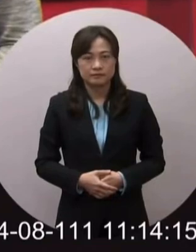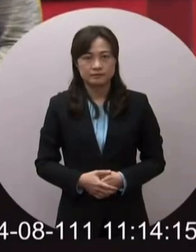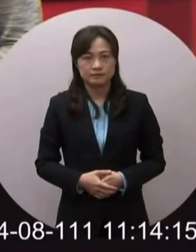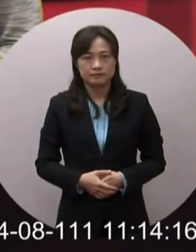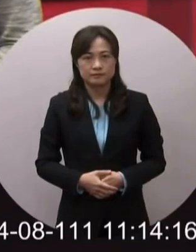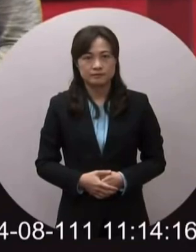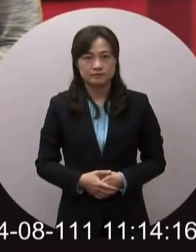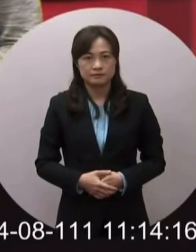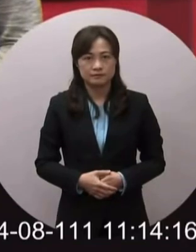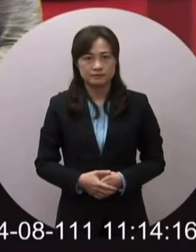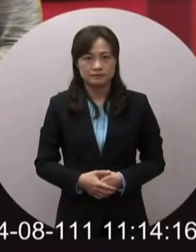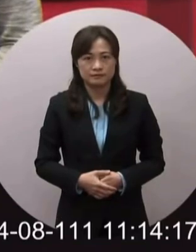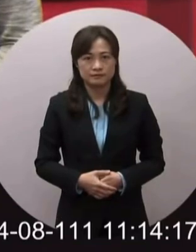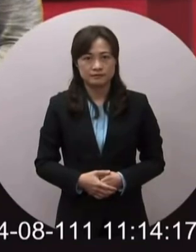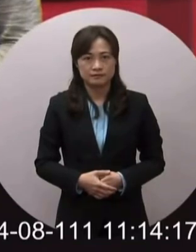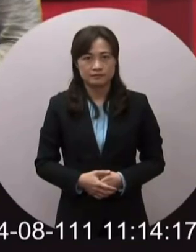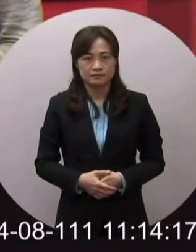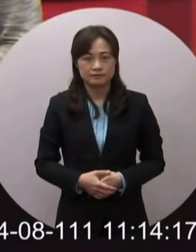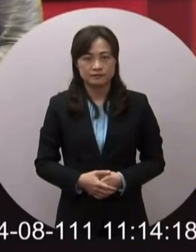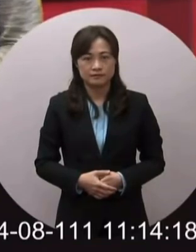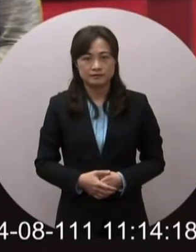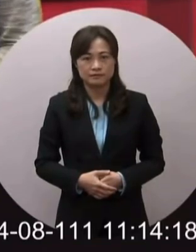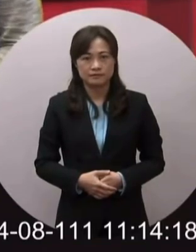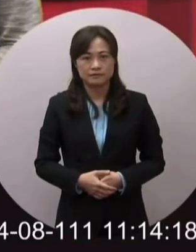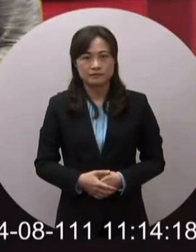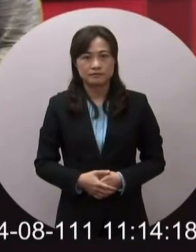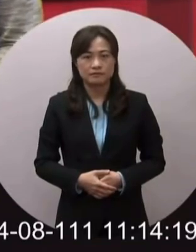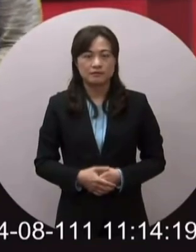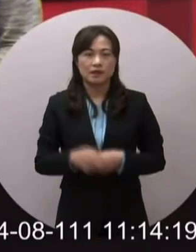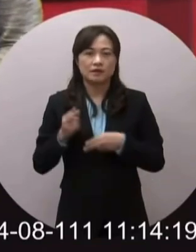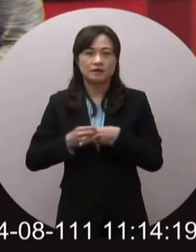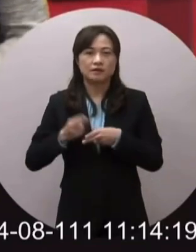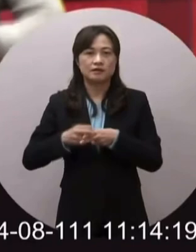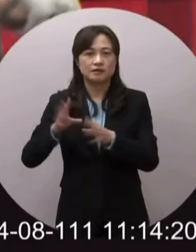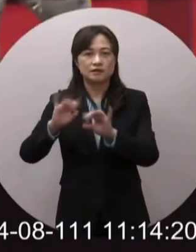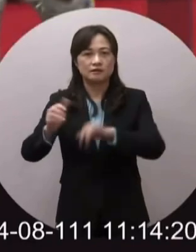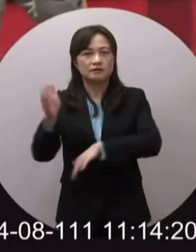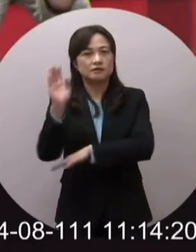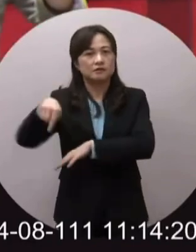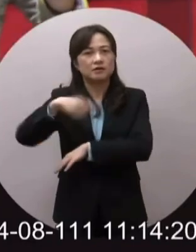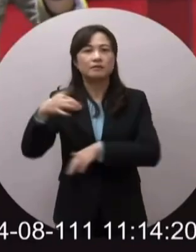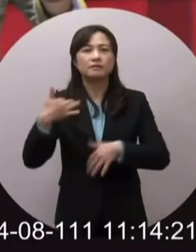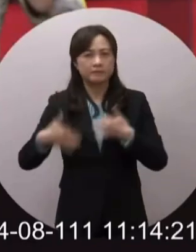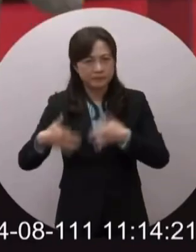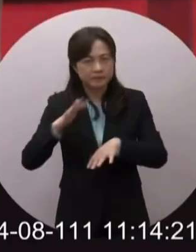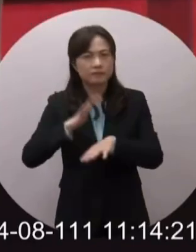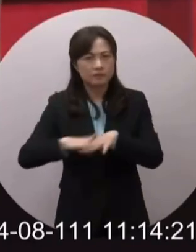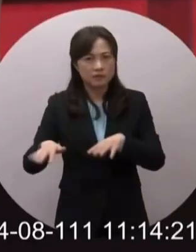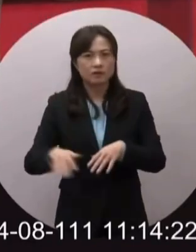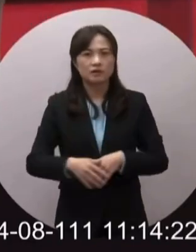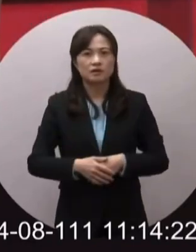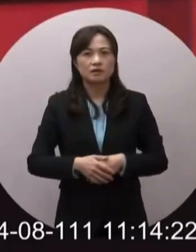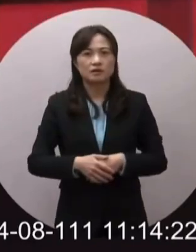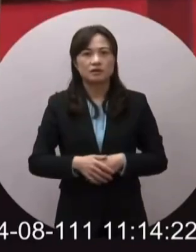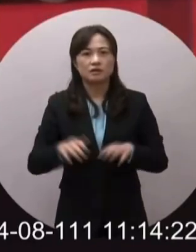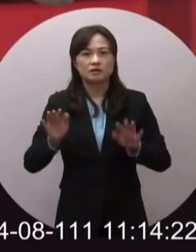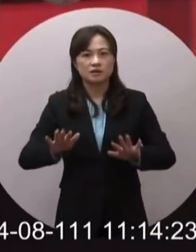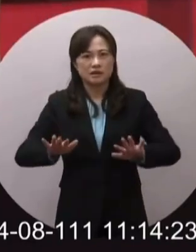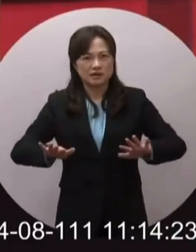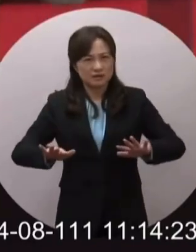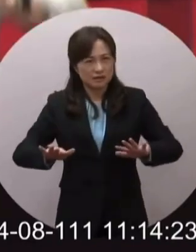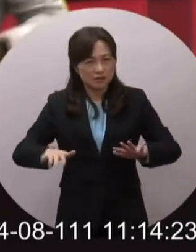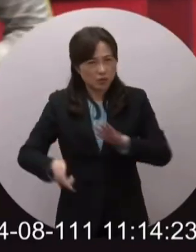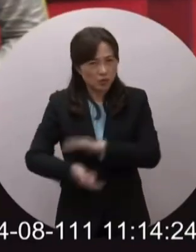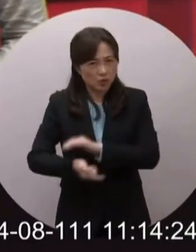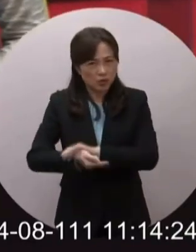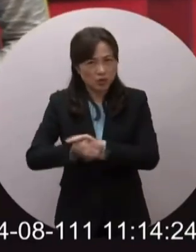的会诊之后来公布给教 我相信他们也很乐意。 有 要周休 这个 二 之 日， 前 就是 你知道 现在赶快 教 收集 育部跟 意见， 各